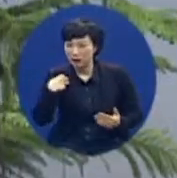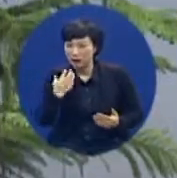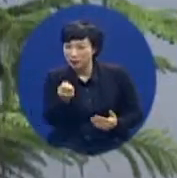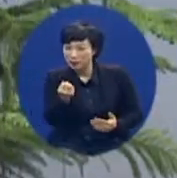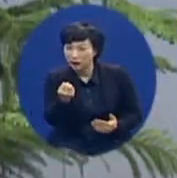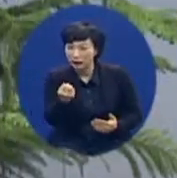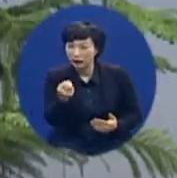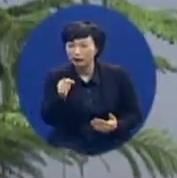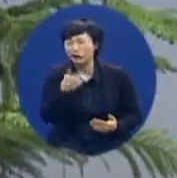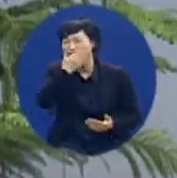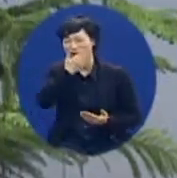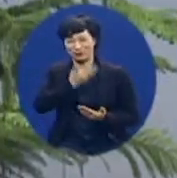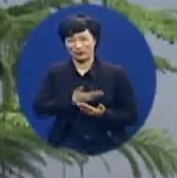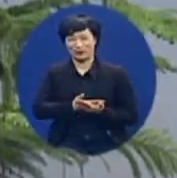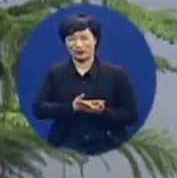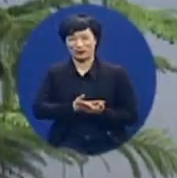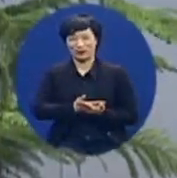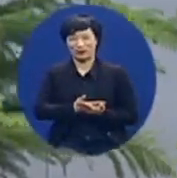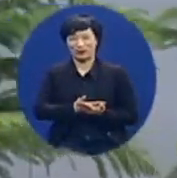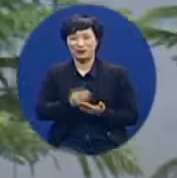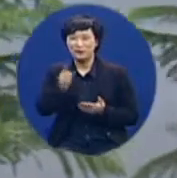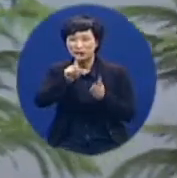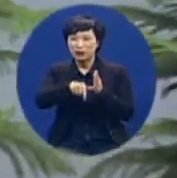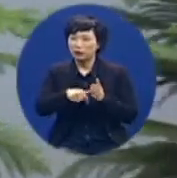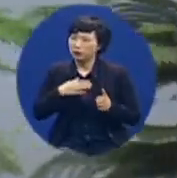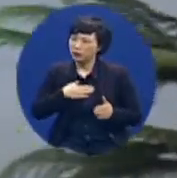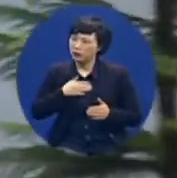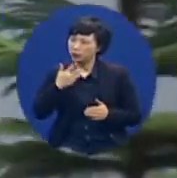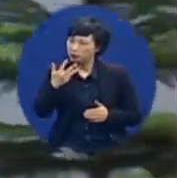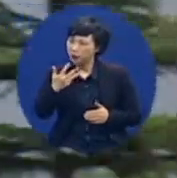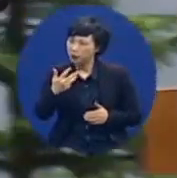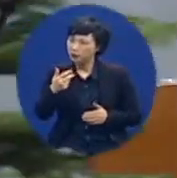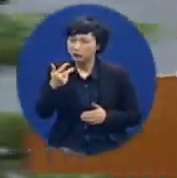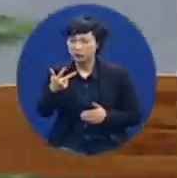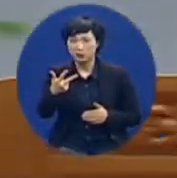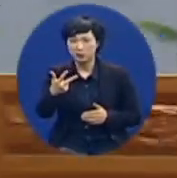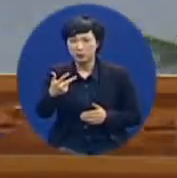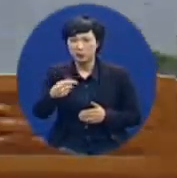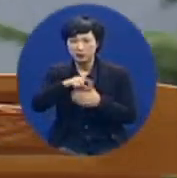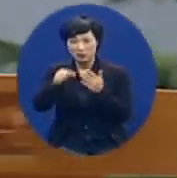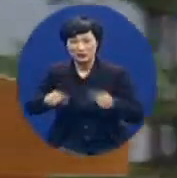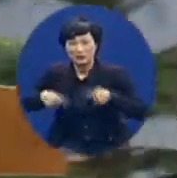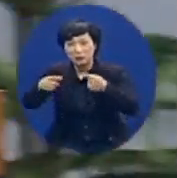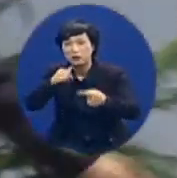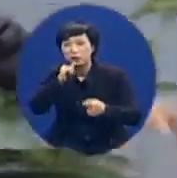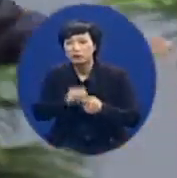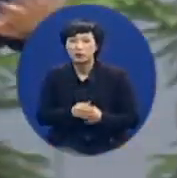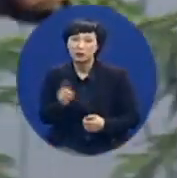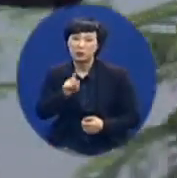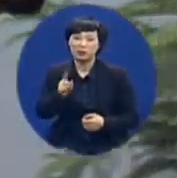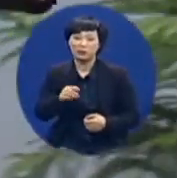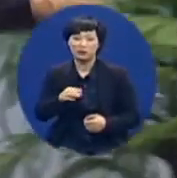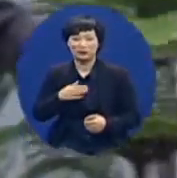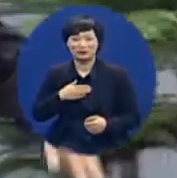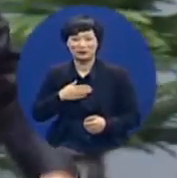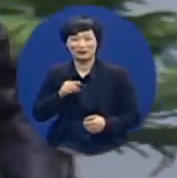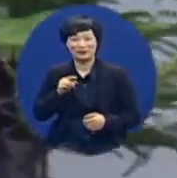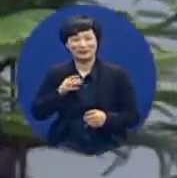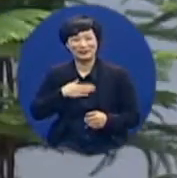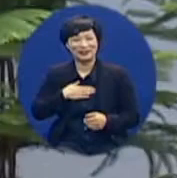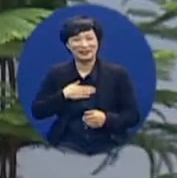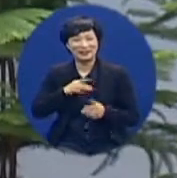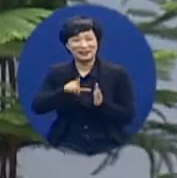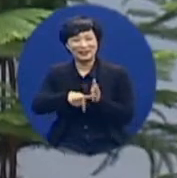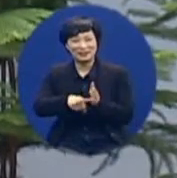맞느냐 그게 중요해요 어떤 때는 여덟 번 일곱 번 순서를 가져 왜 주 학생이 얼마